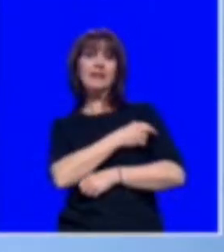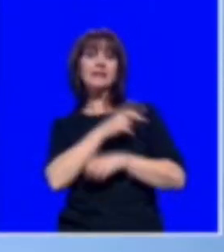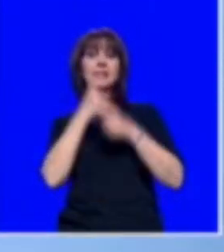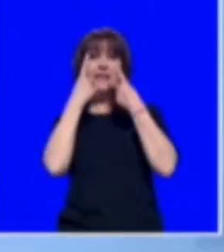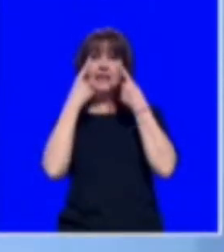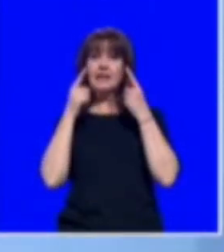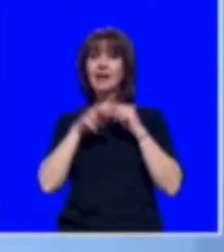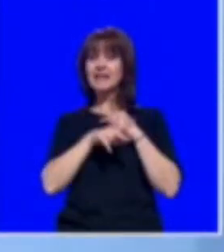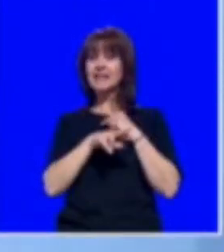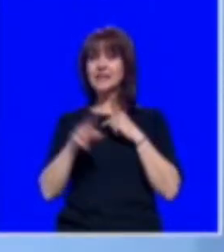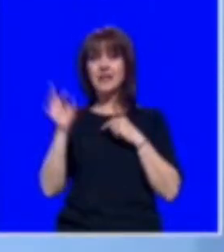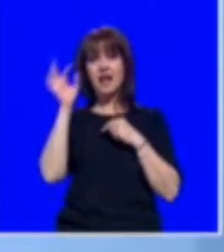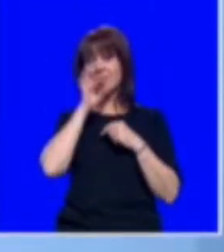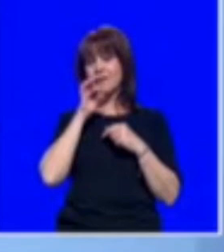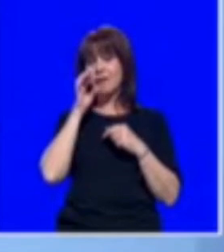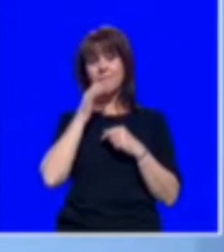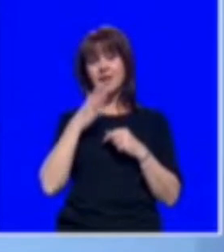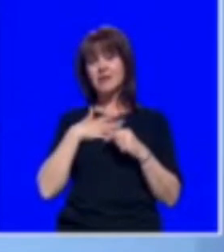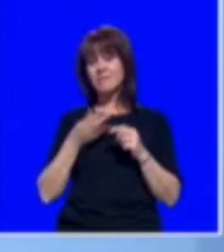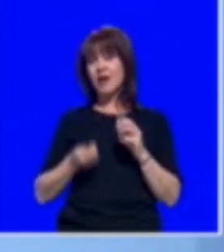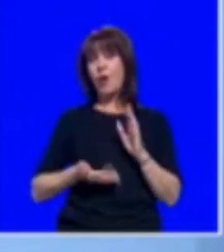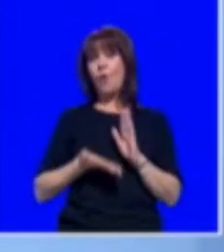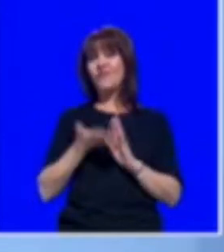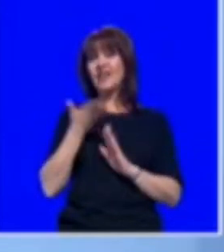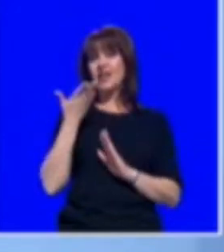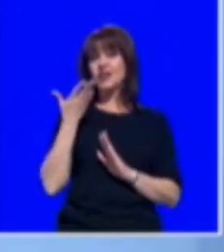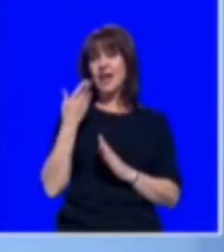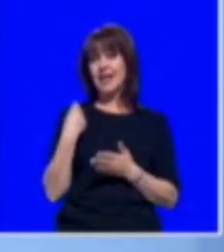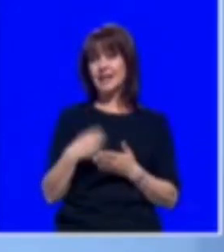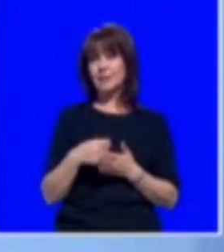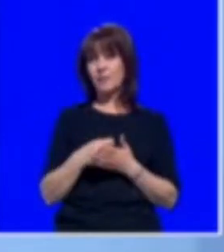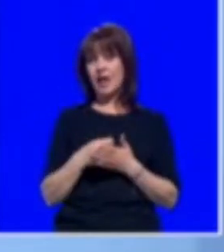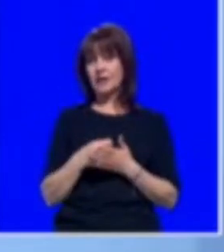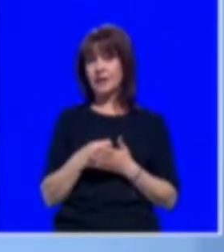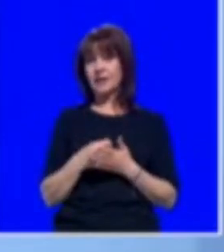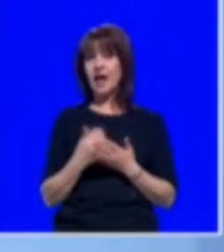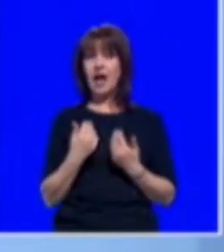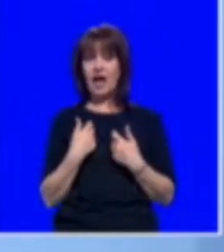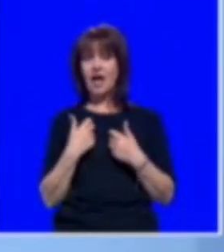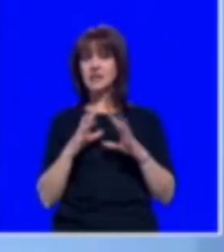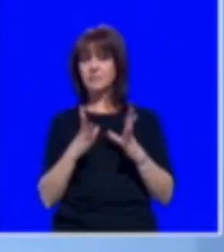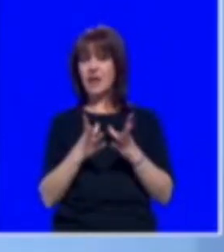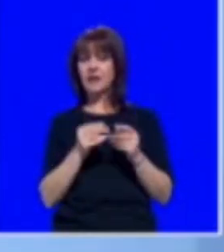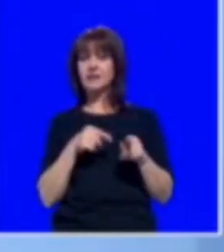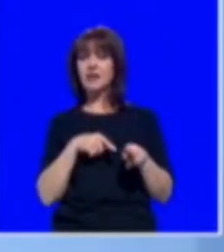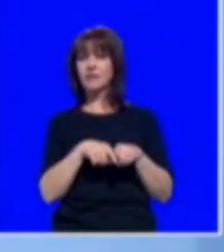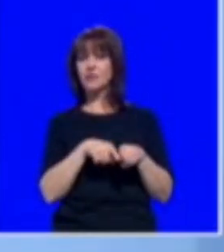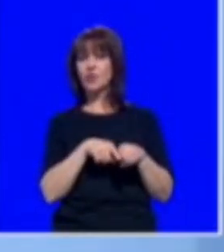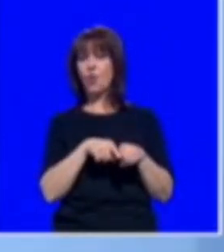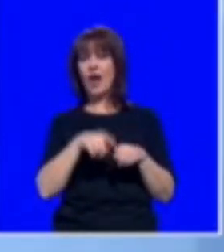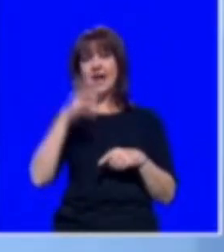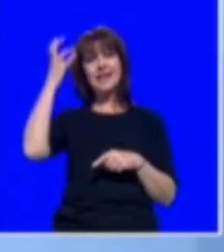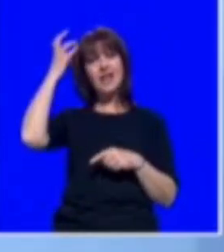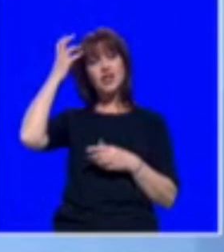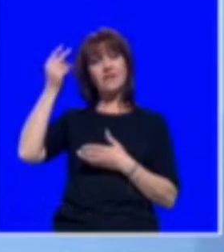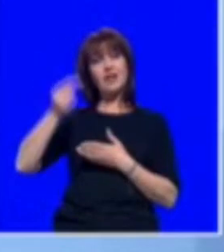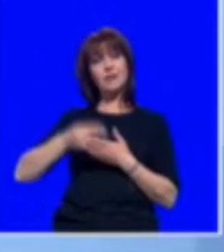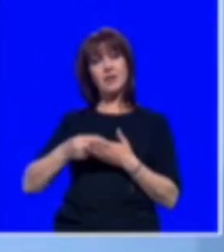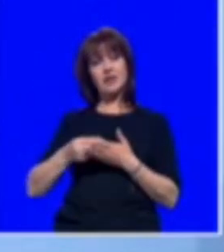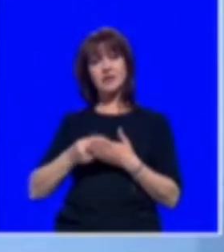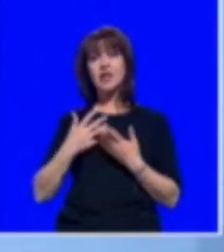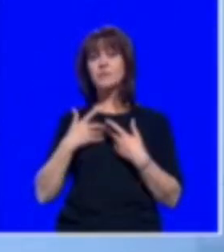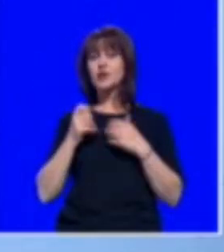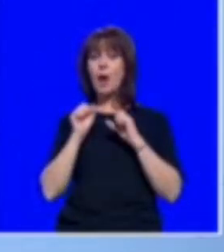сестри няма да имат увеличение на заплатите. Впрочем, когато видите, като аз бях с колегите пък от Държавната администрация пред Министерски съвет,